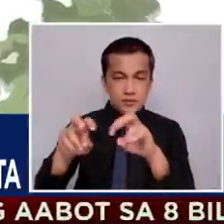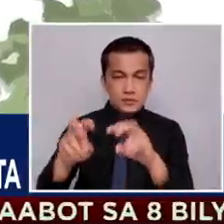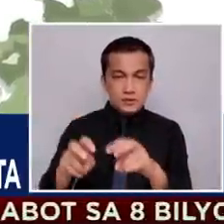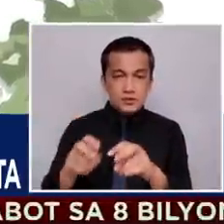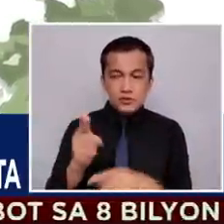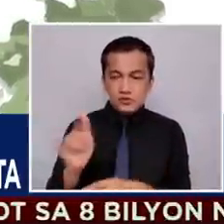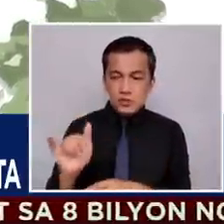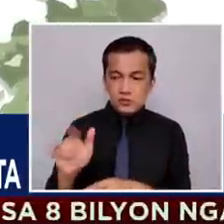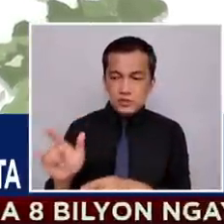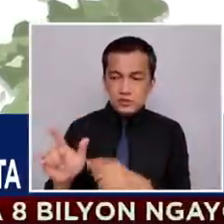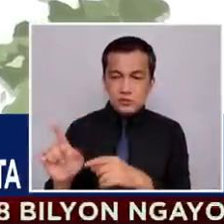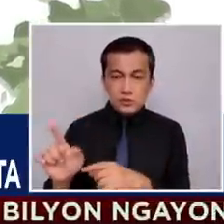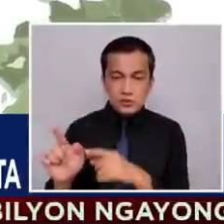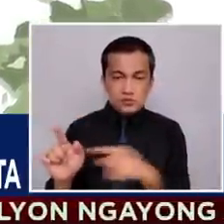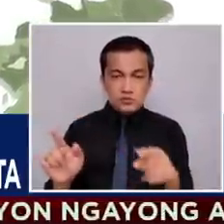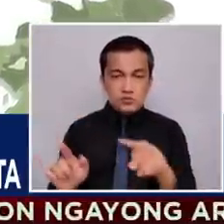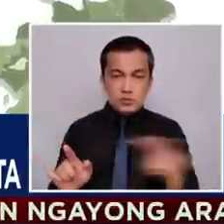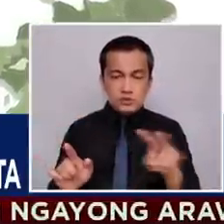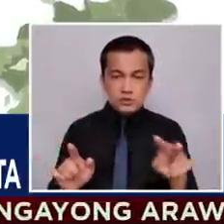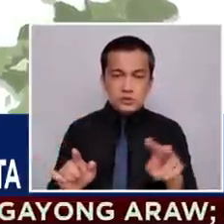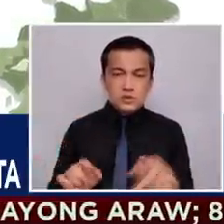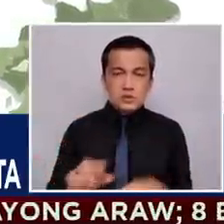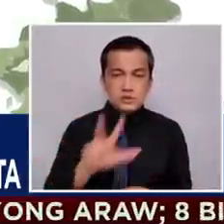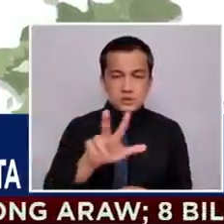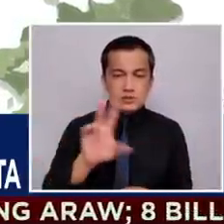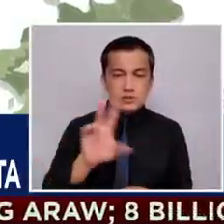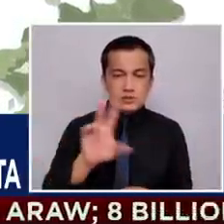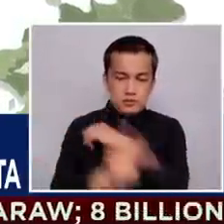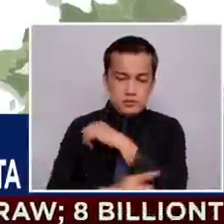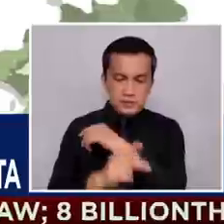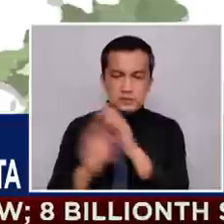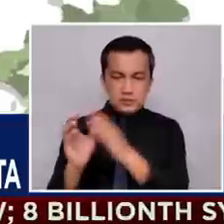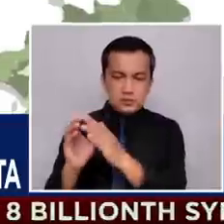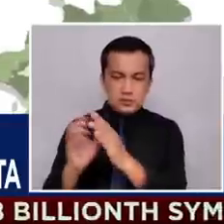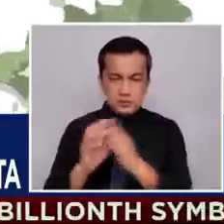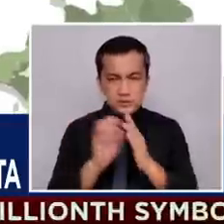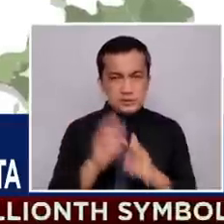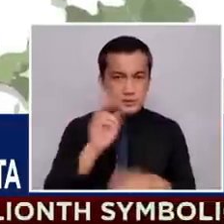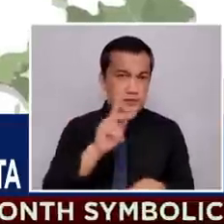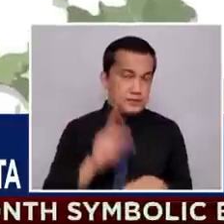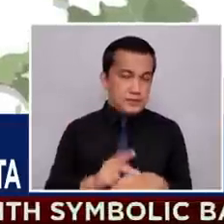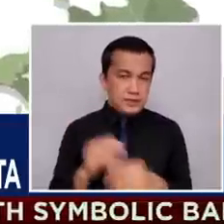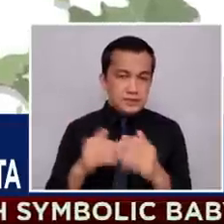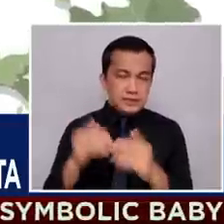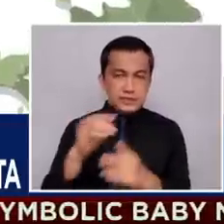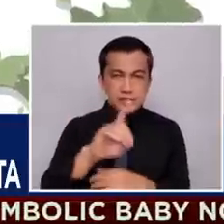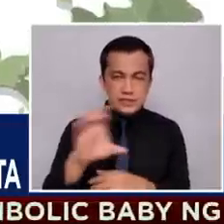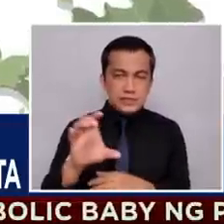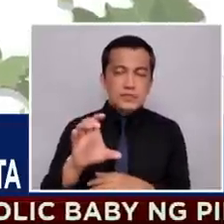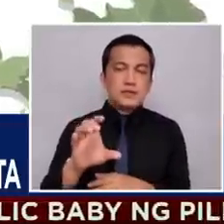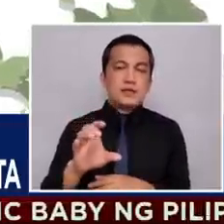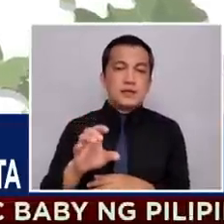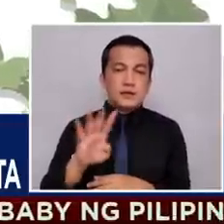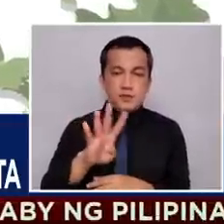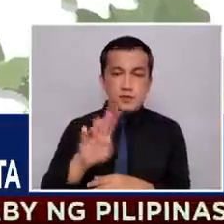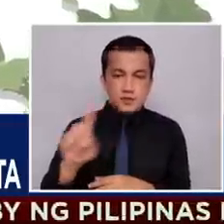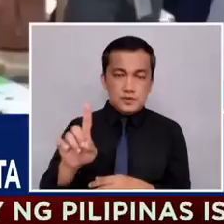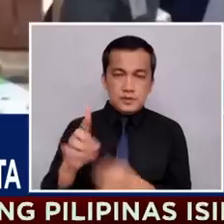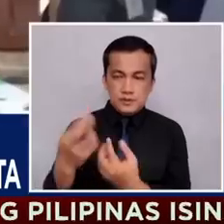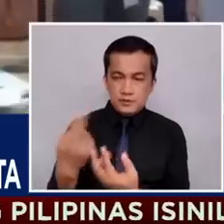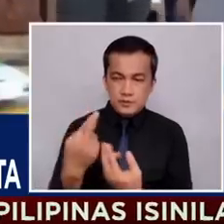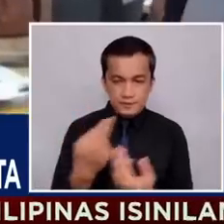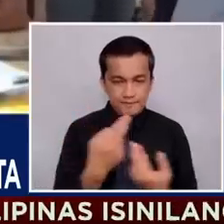hanggang 2022 sa 37 probinsya at syudad sa Pilipinas sa higit 141,000